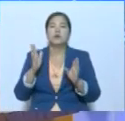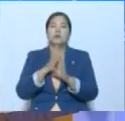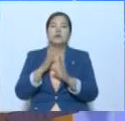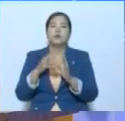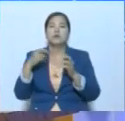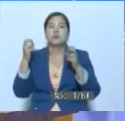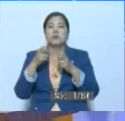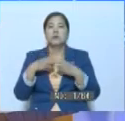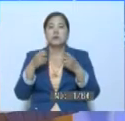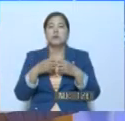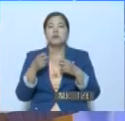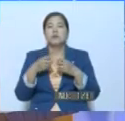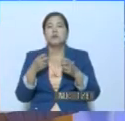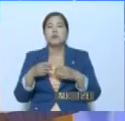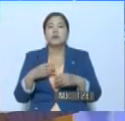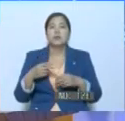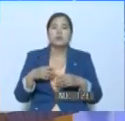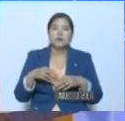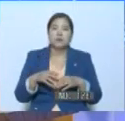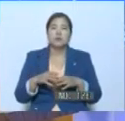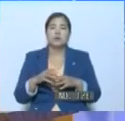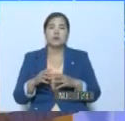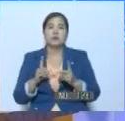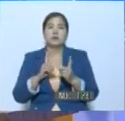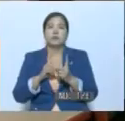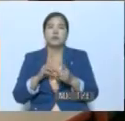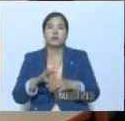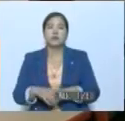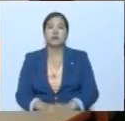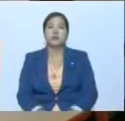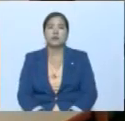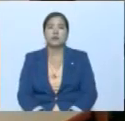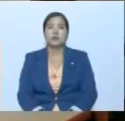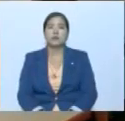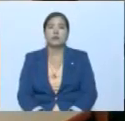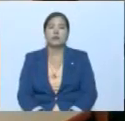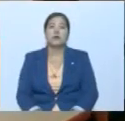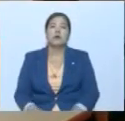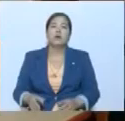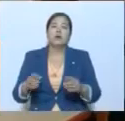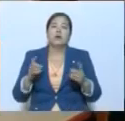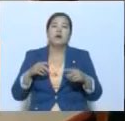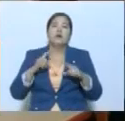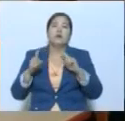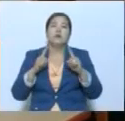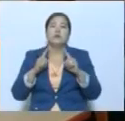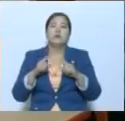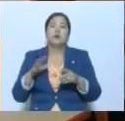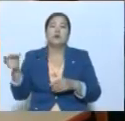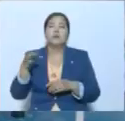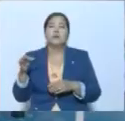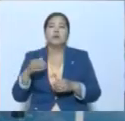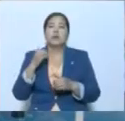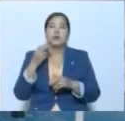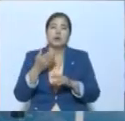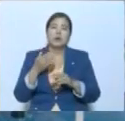қоршаған ортаны жақсартуға арналған технологиялар мен жобаларды көрсетті. Форумға облыстың әр аудан қалаларынан 60-тан астам